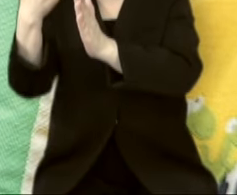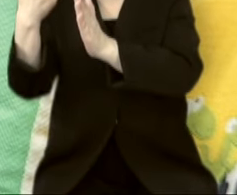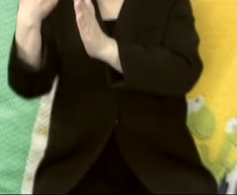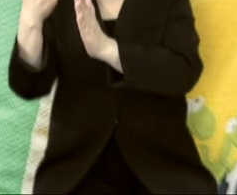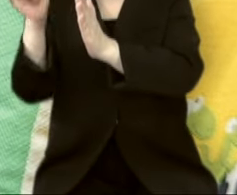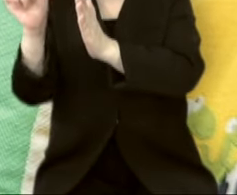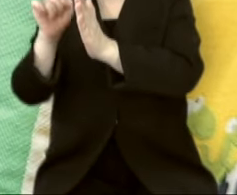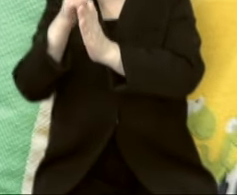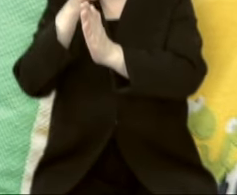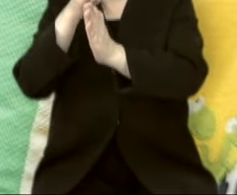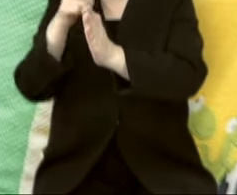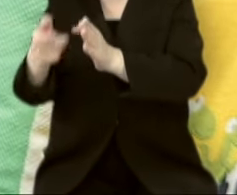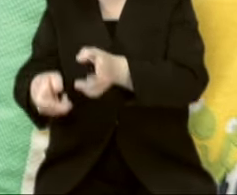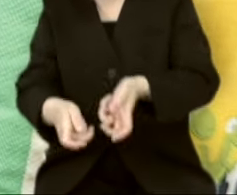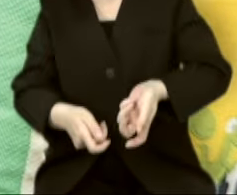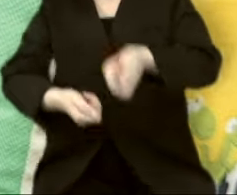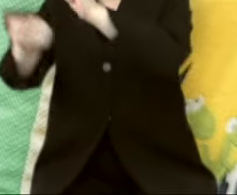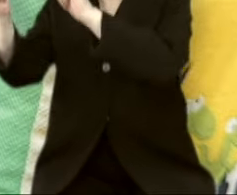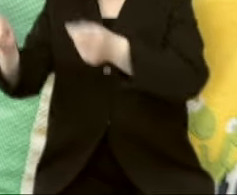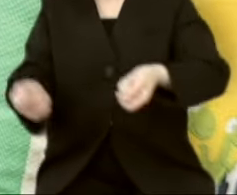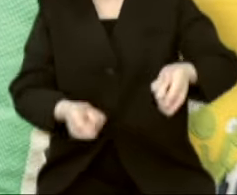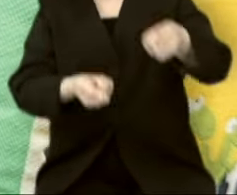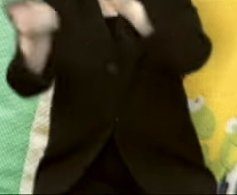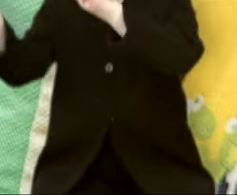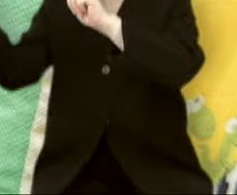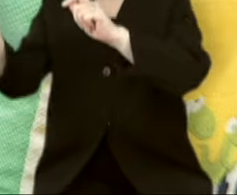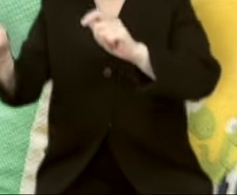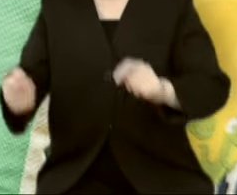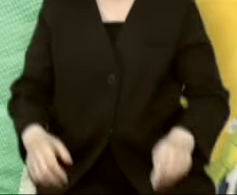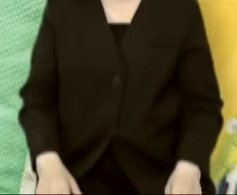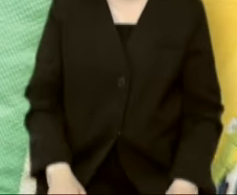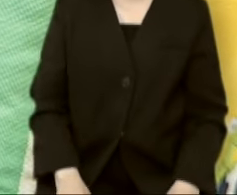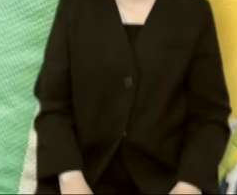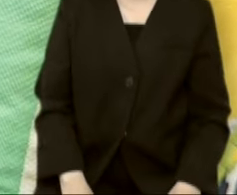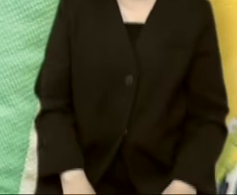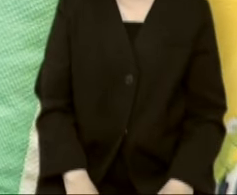아버님이 물을 계속 바깥으로 퍼내고 있는데 저는